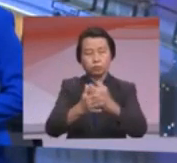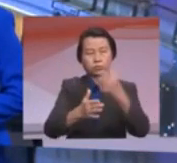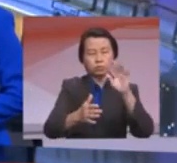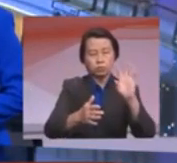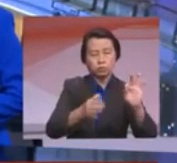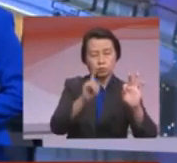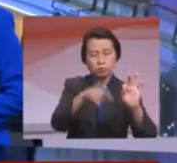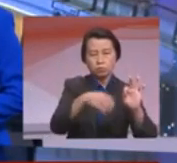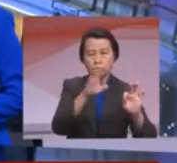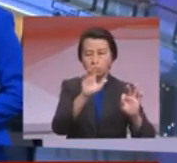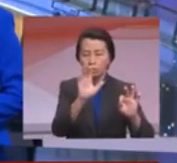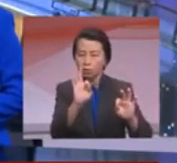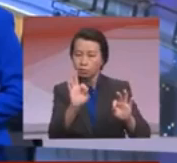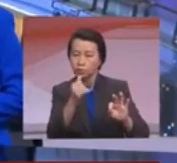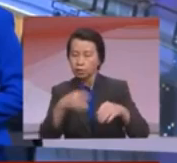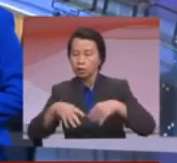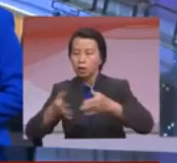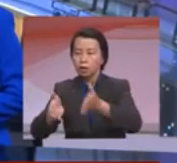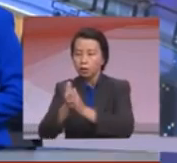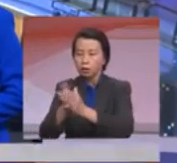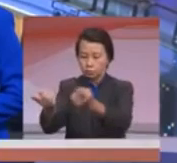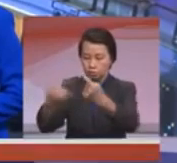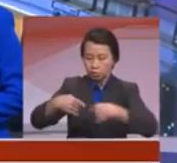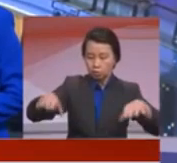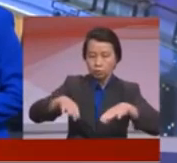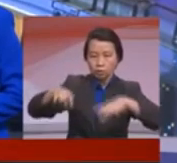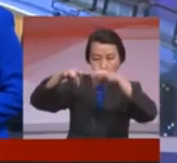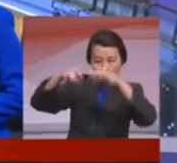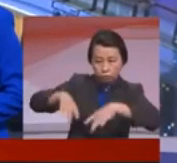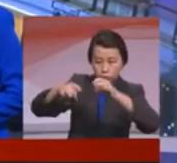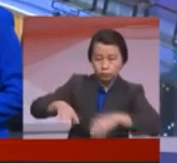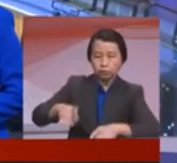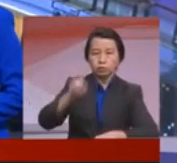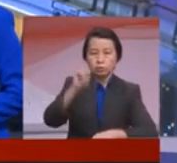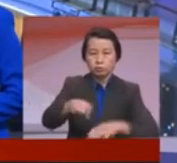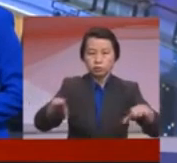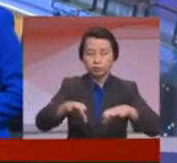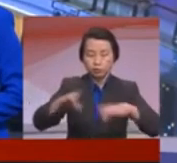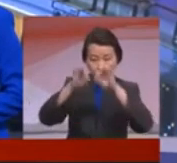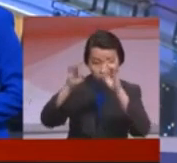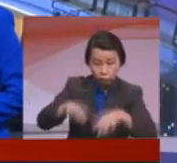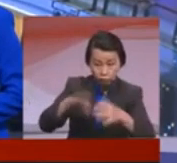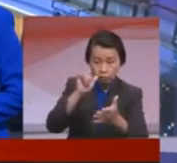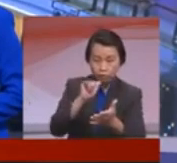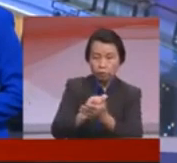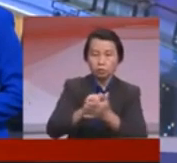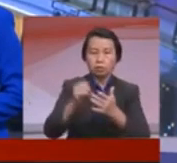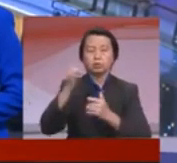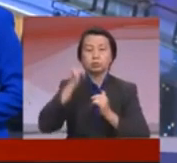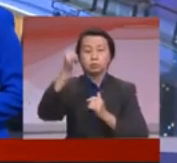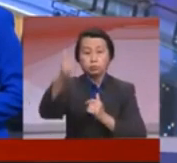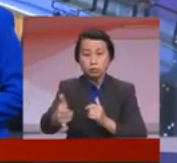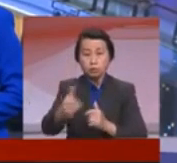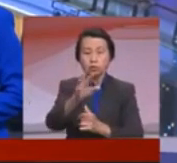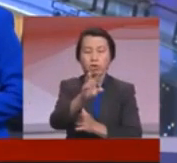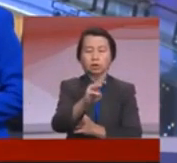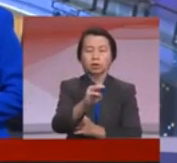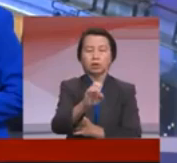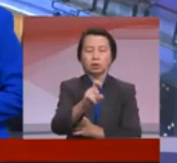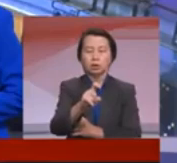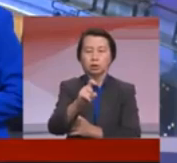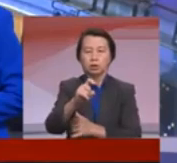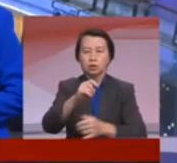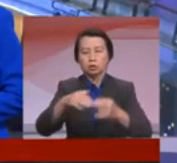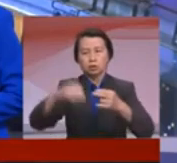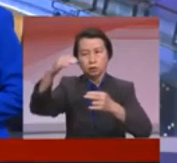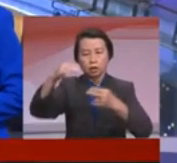Oktober digesa membuat ujian saringan COVID-19. Turut perlu melakukan ujian berkenaan adalah pengunjung Max City aras